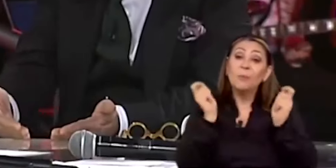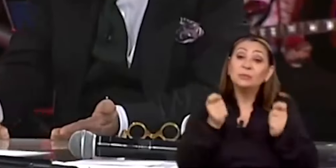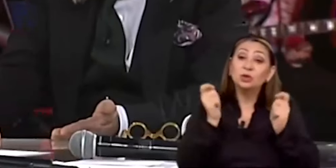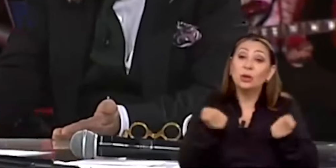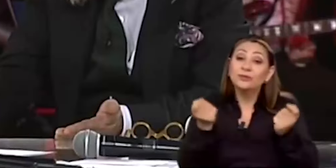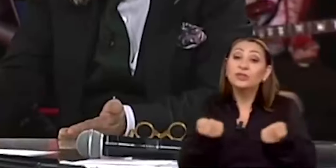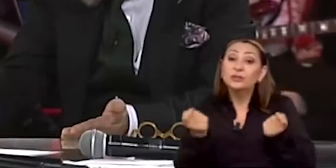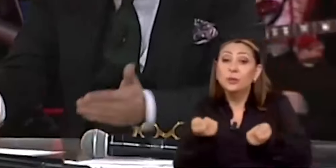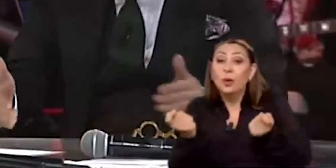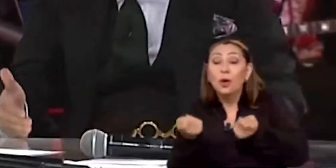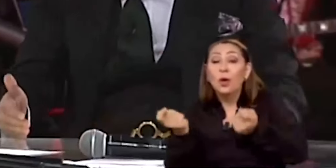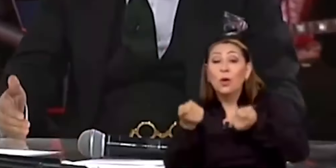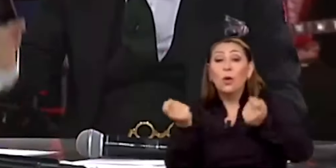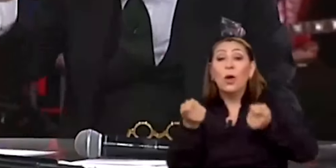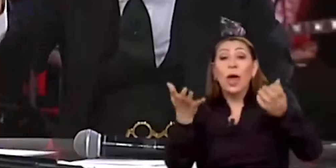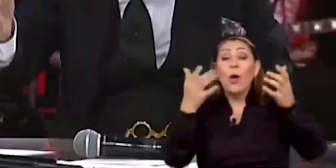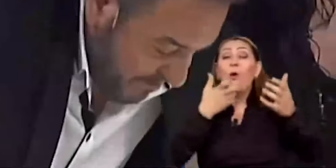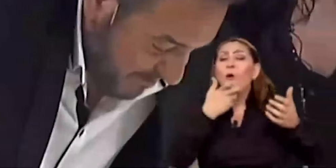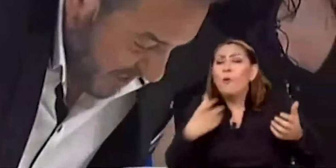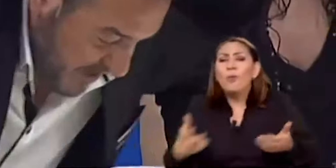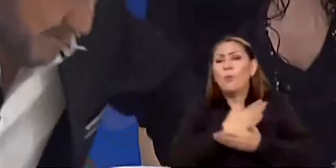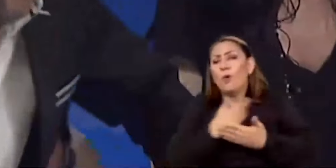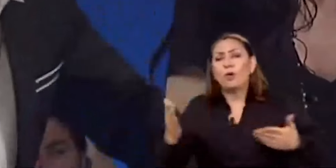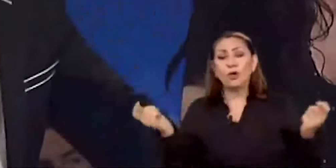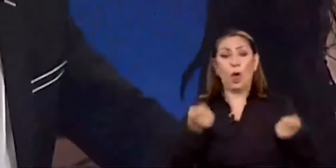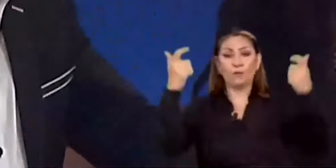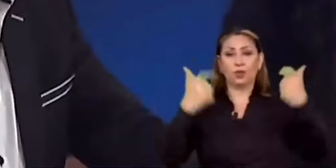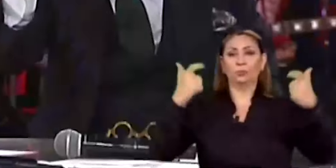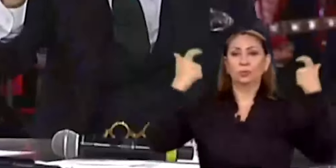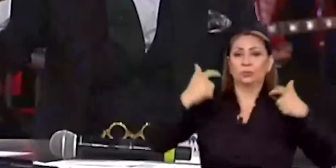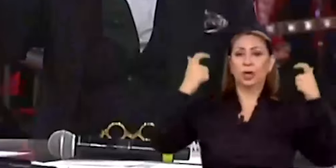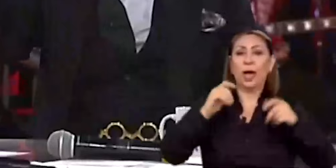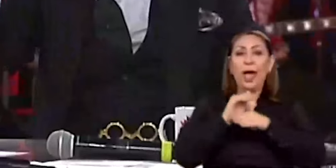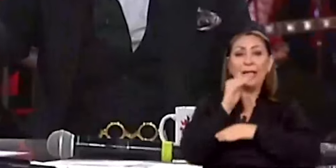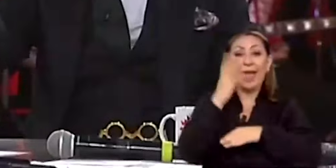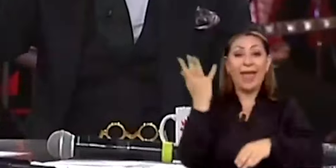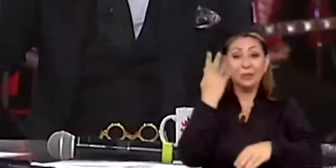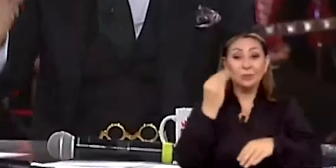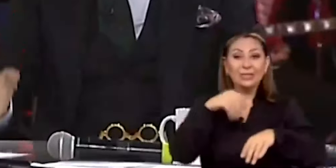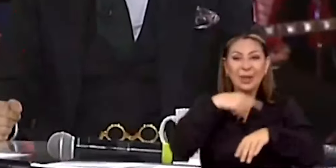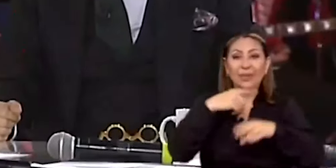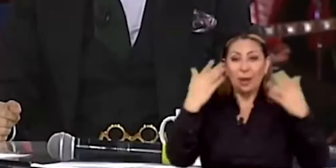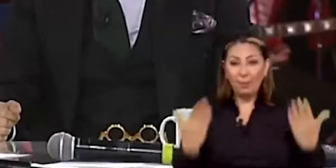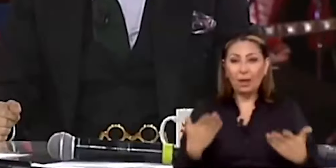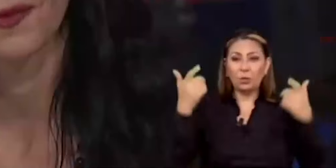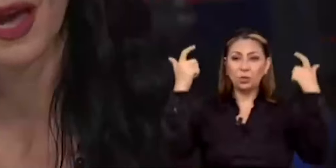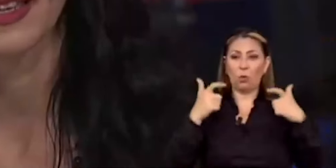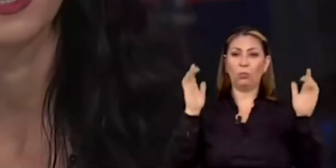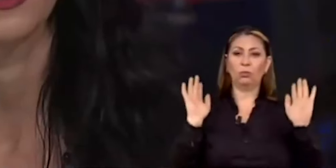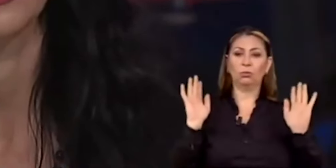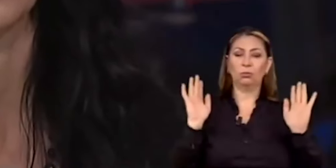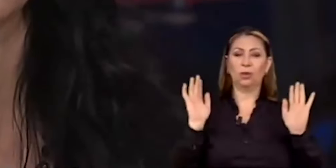görev, görev, görev, görev, ömür görev. Ömür boyu görev. Ömür boyu görev. Evet. Hayatının en güzel anları dahi görev. Çok